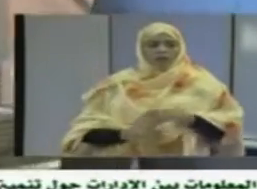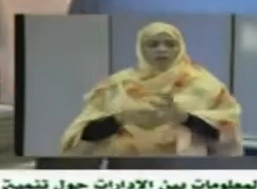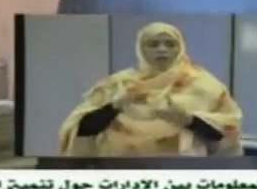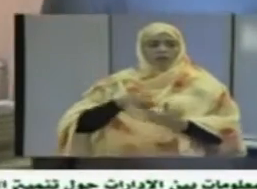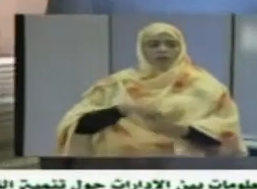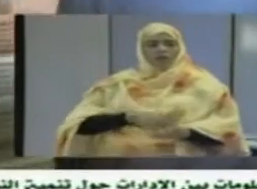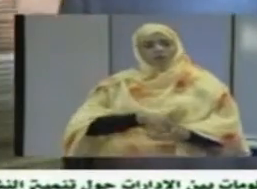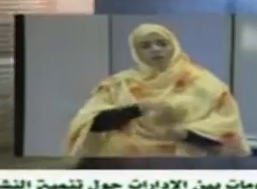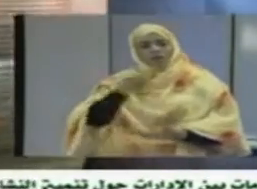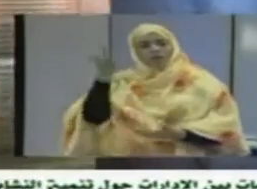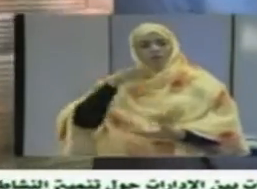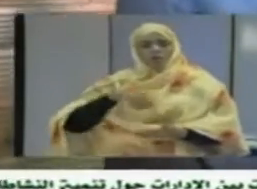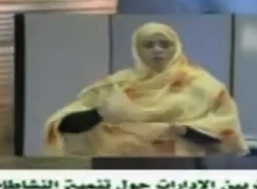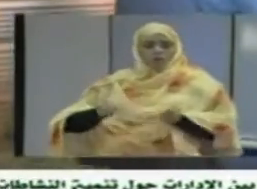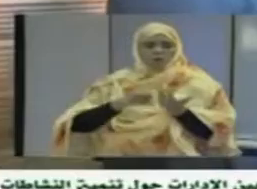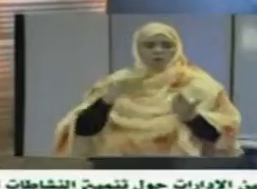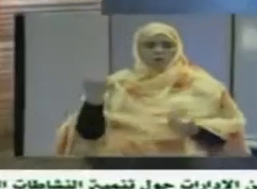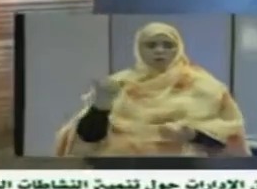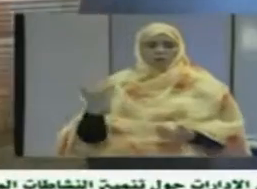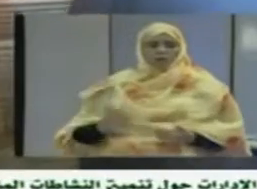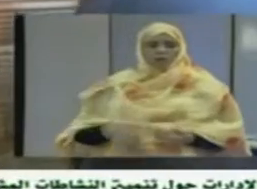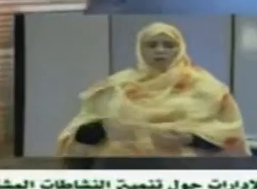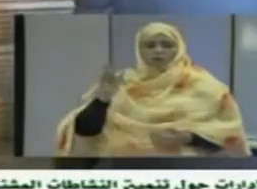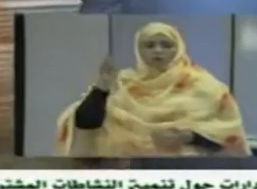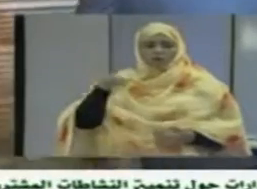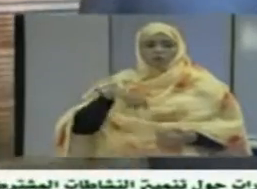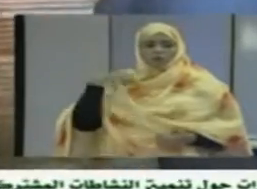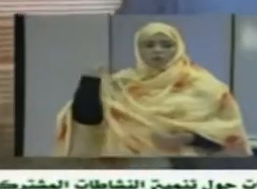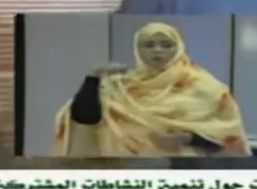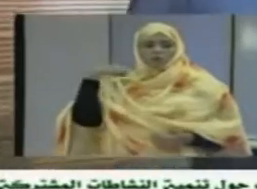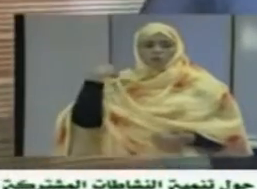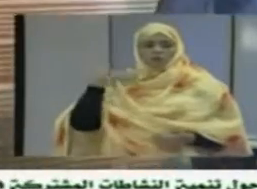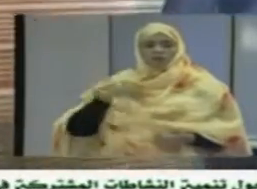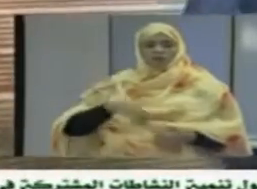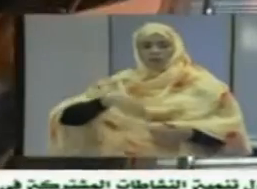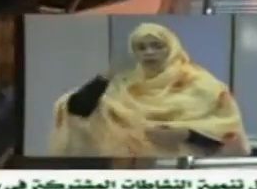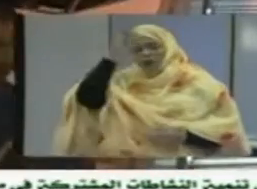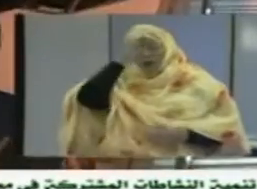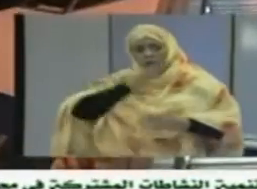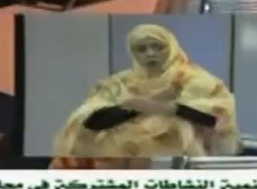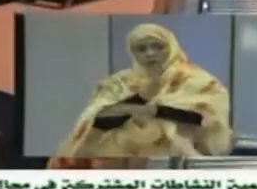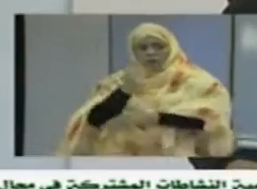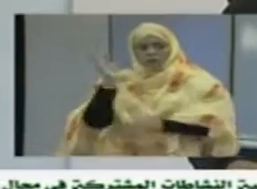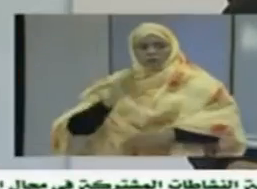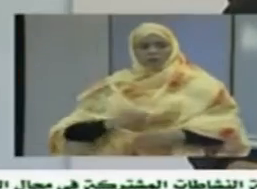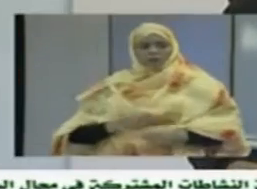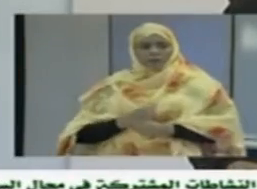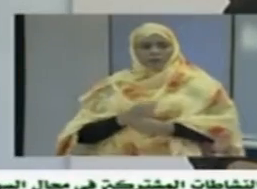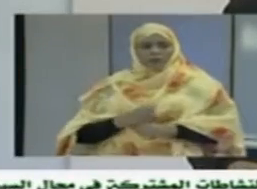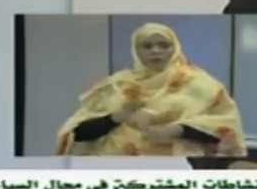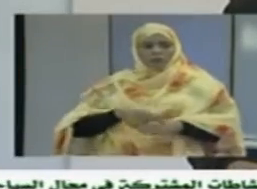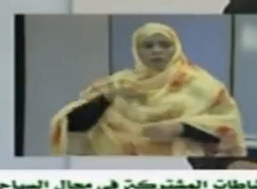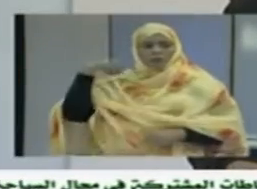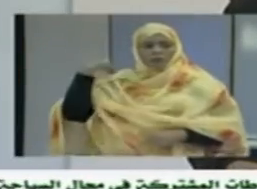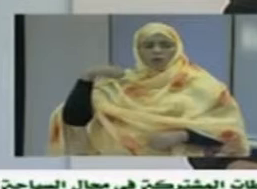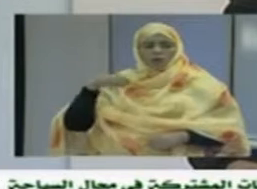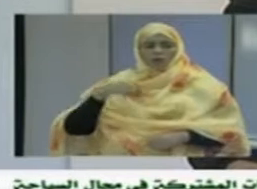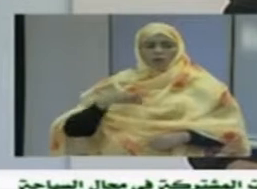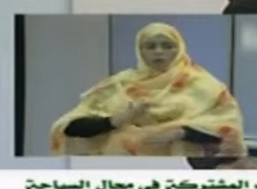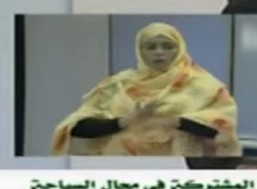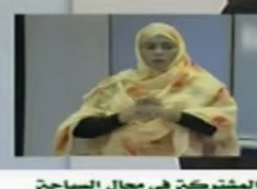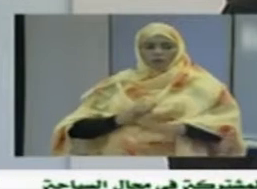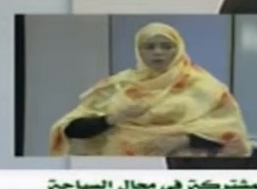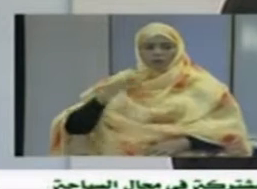السفر وفد هام منضم على الخصوص السادة حمادي والميمو وزير الشؤون الخارجية والتعاون، الدكتورة